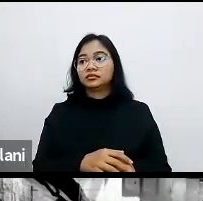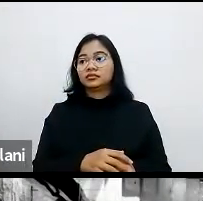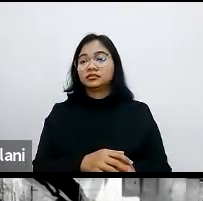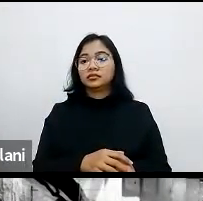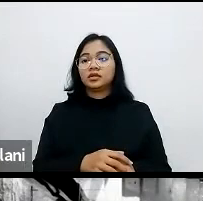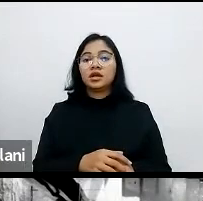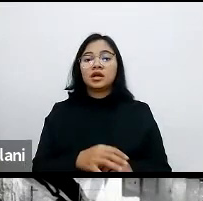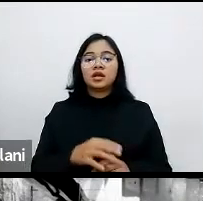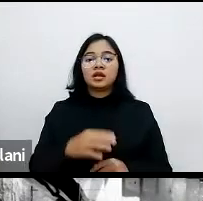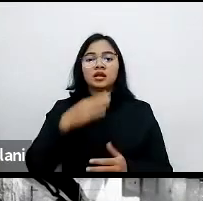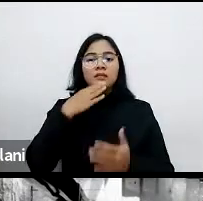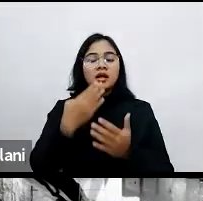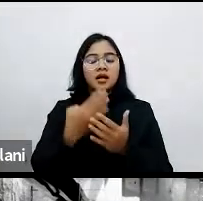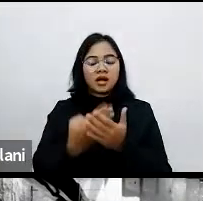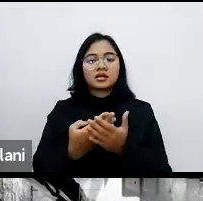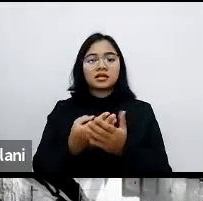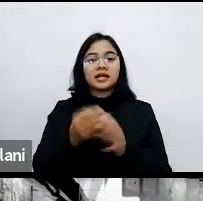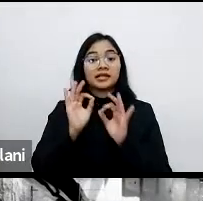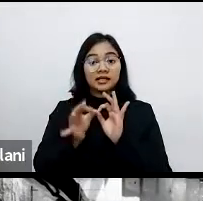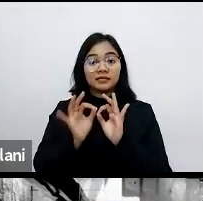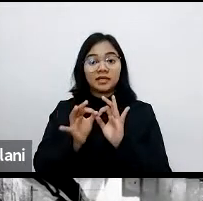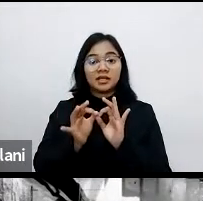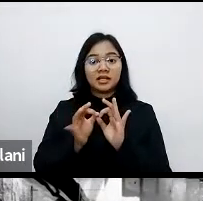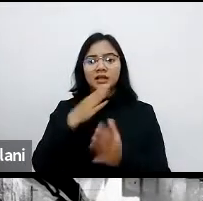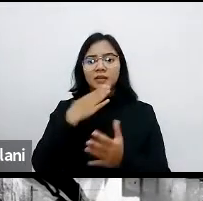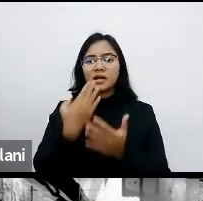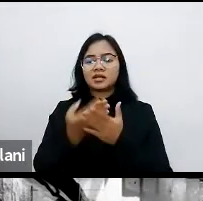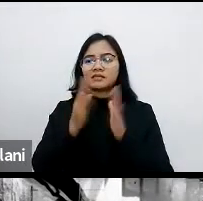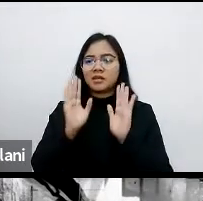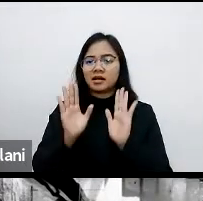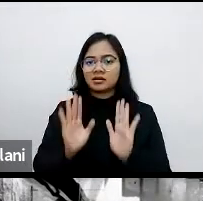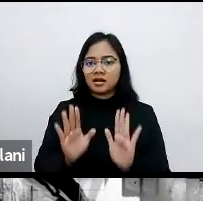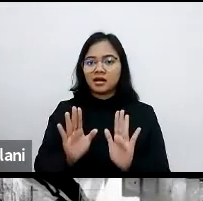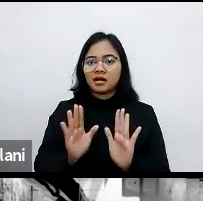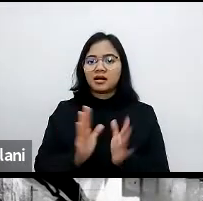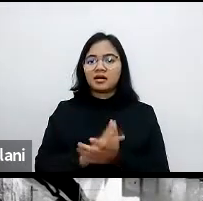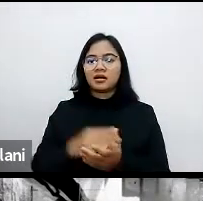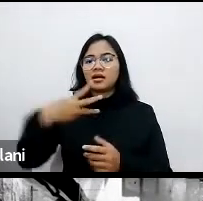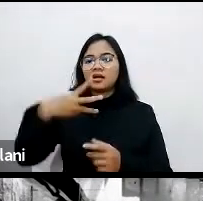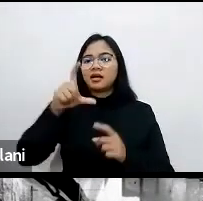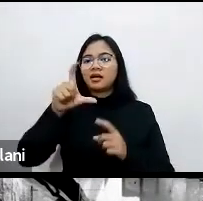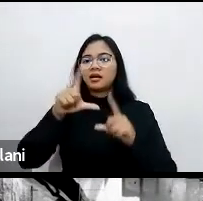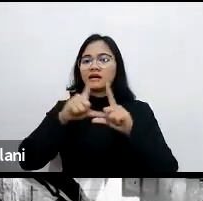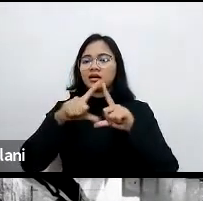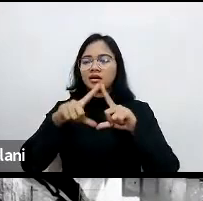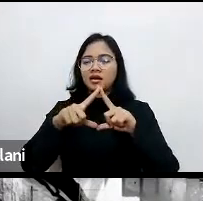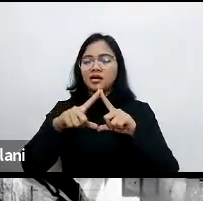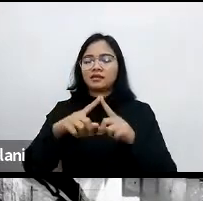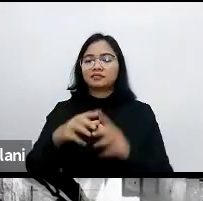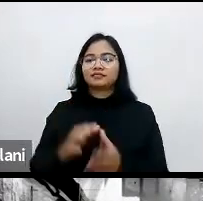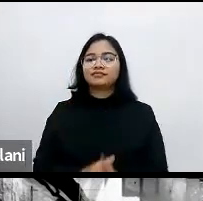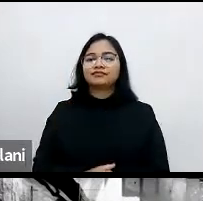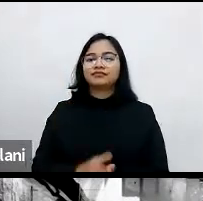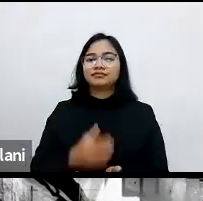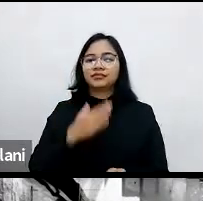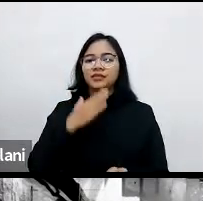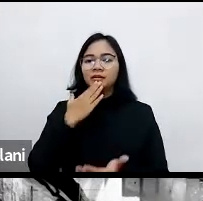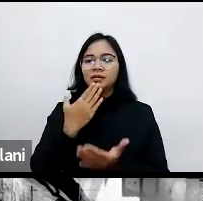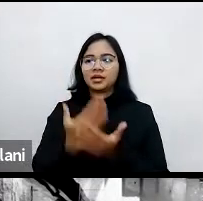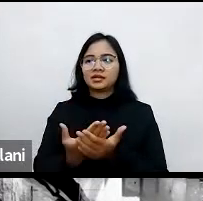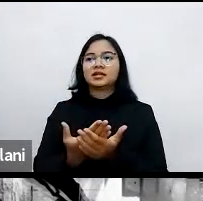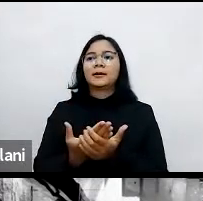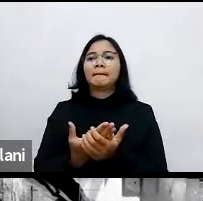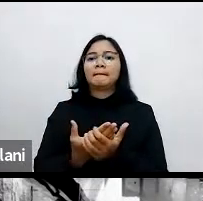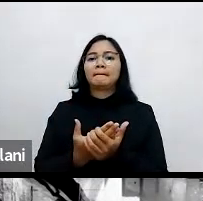Melania, Kak Elda, dan Kak Ike, terima kasih banyak. Kalau misalnya tidak bisa juga tidak apa-apa, silahkan bisa leave